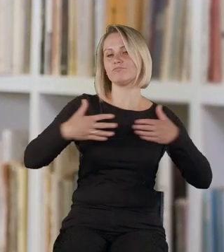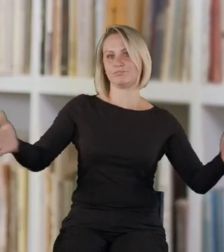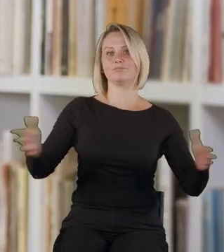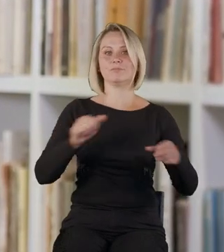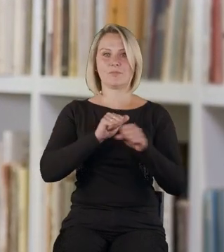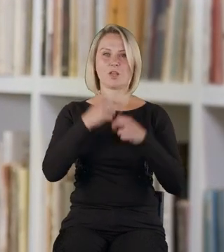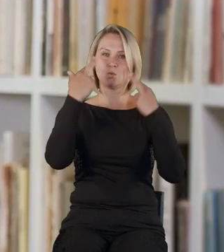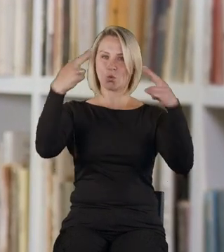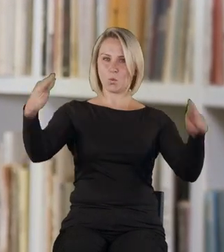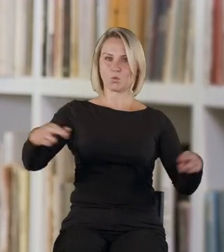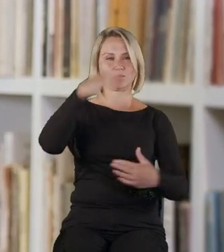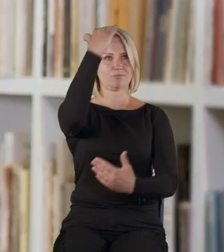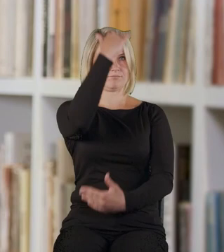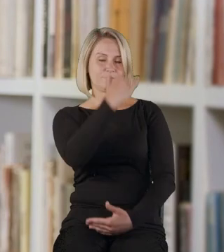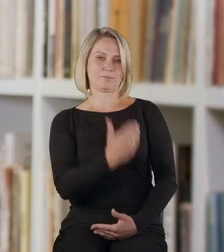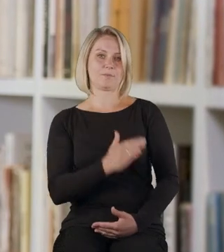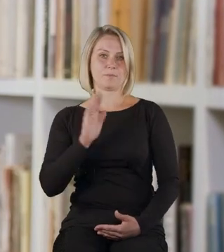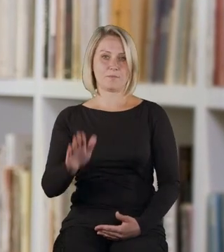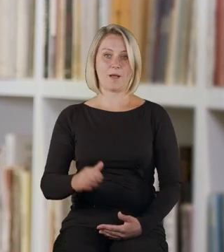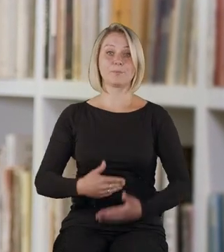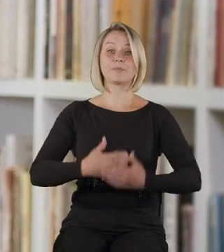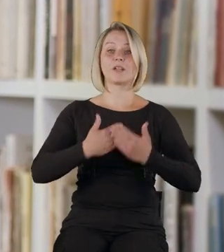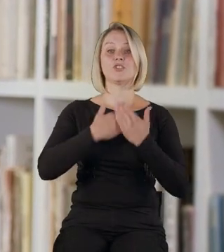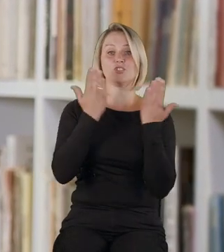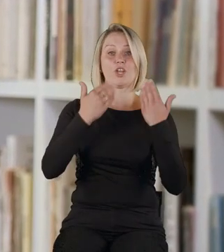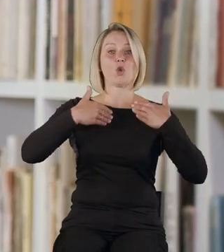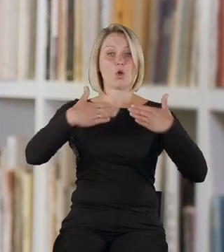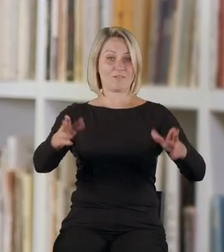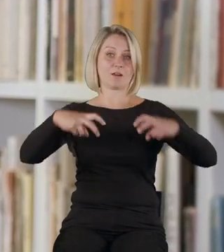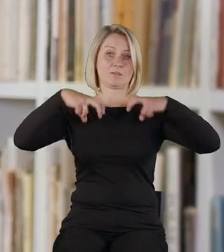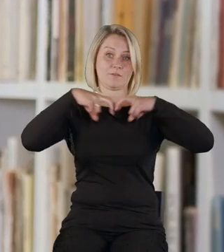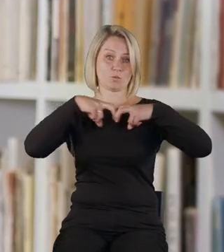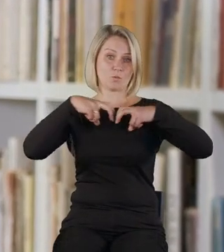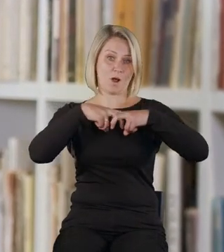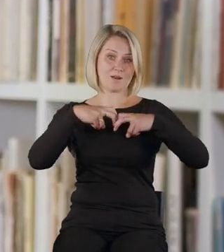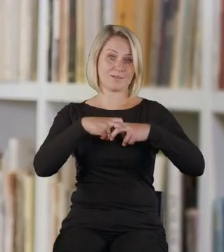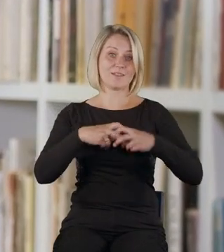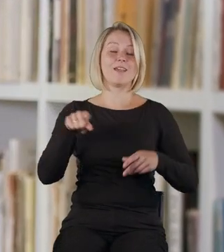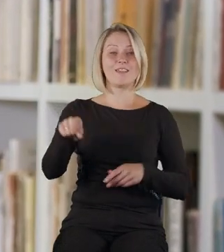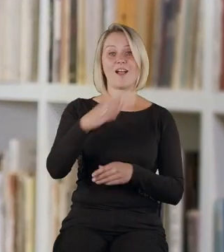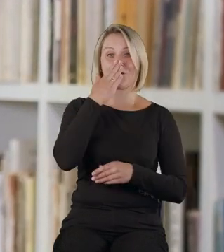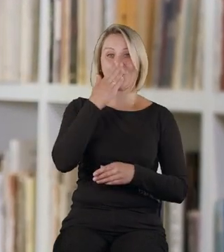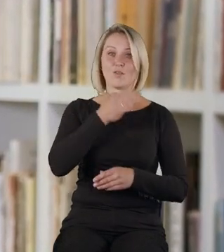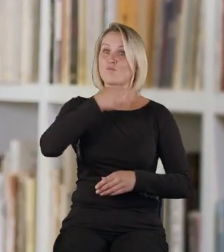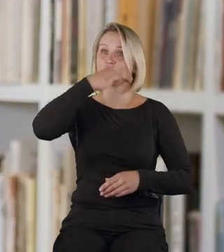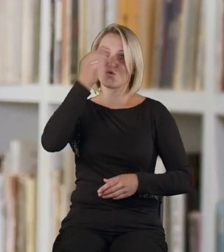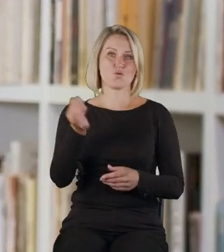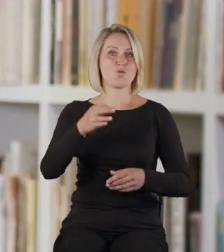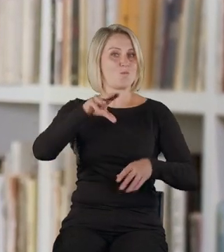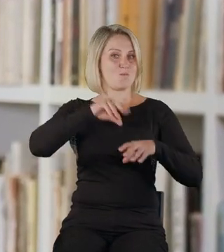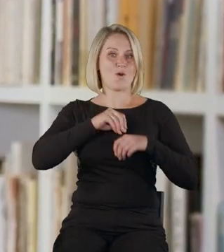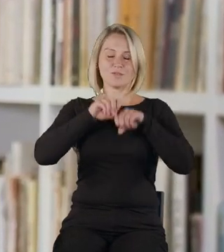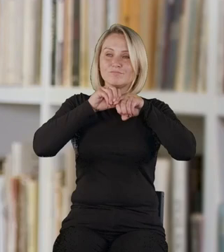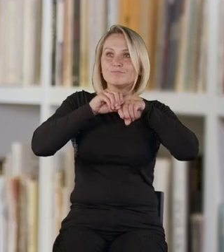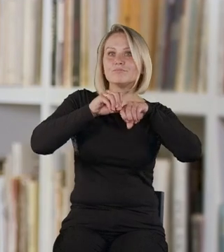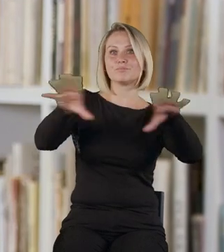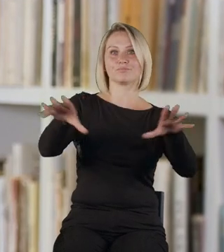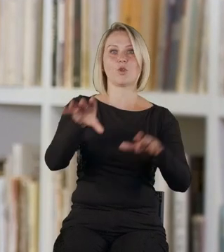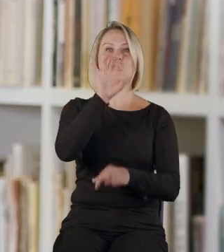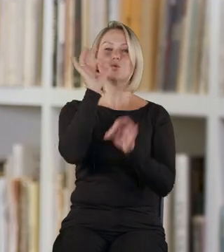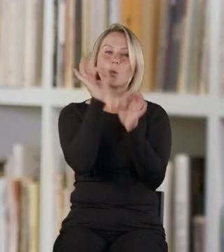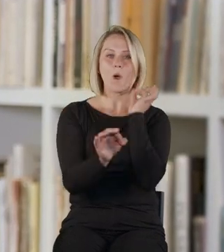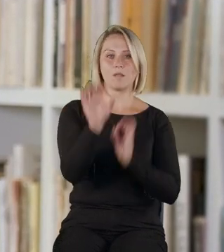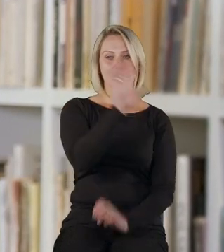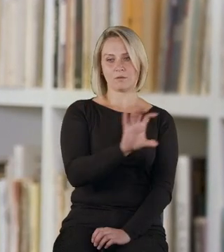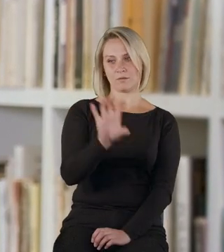najbardziej różnorodna. Dzień otwarty w formie wirtualnej paradoksalnie daje nawet większe możliwości przejrzenia tej